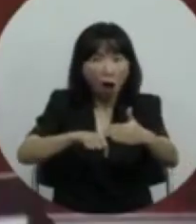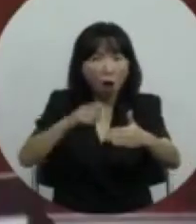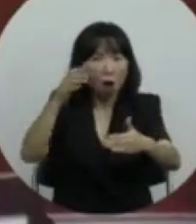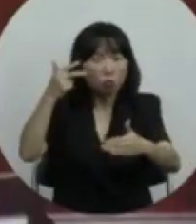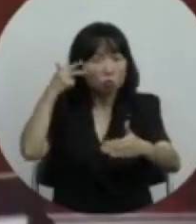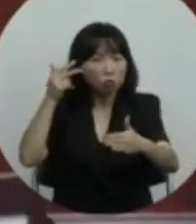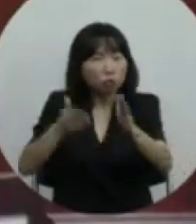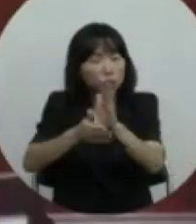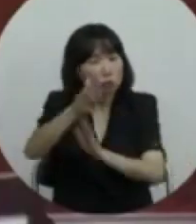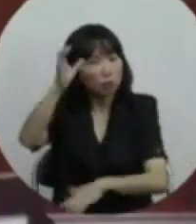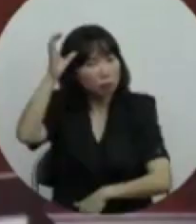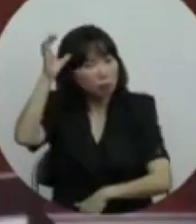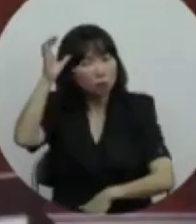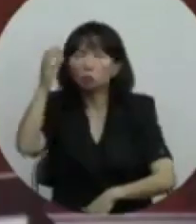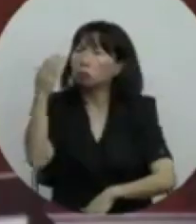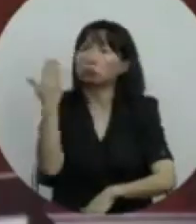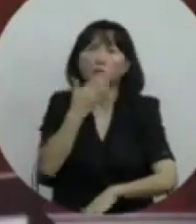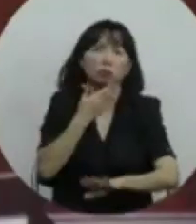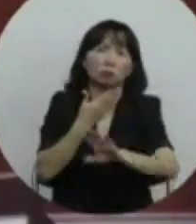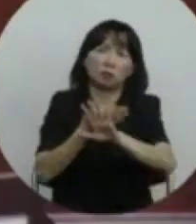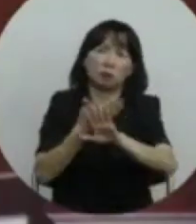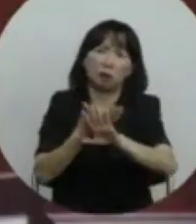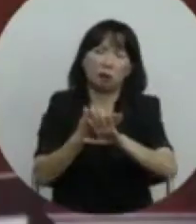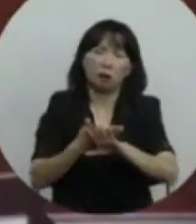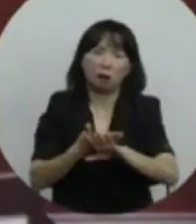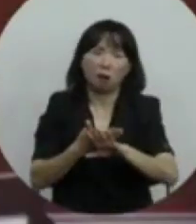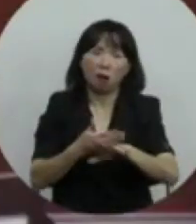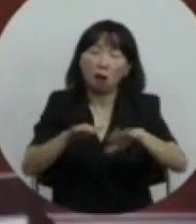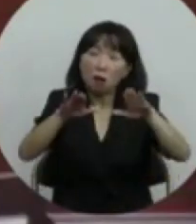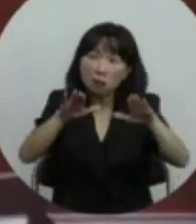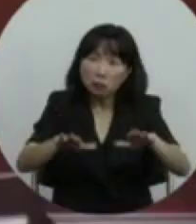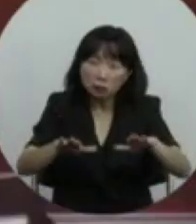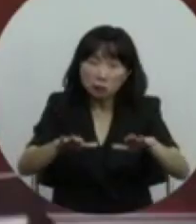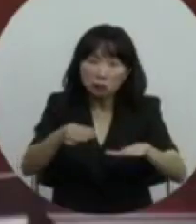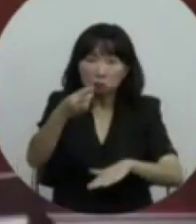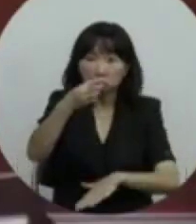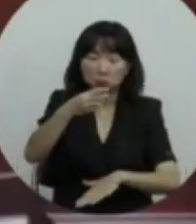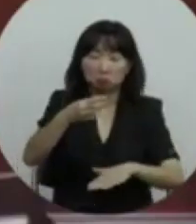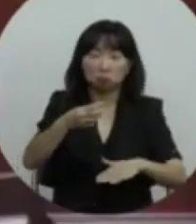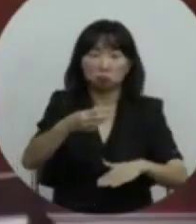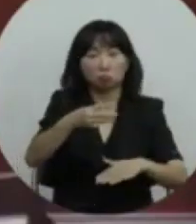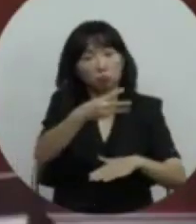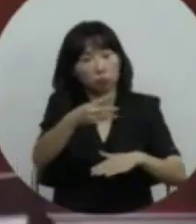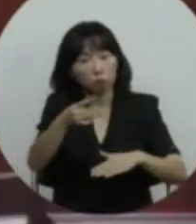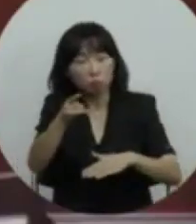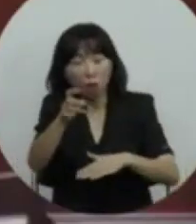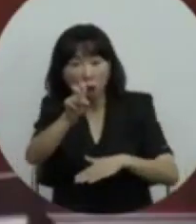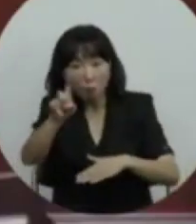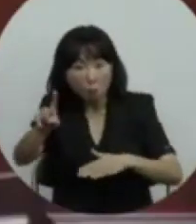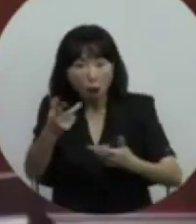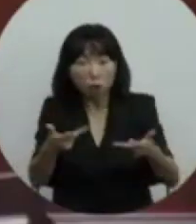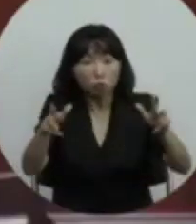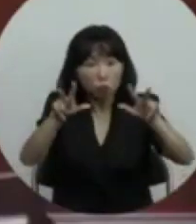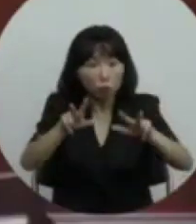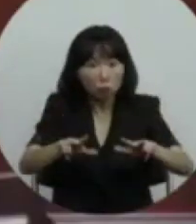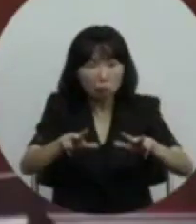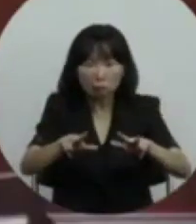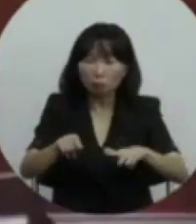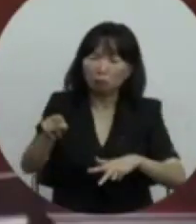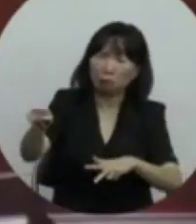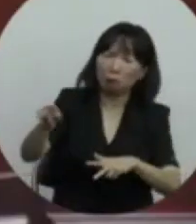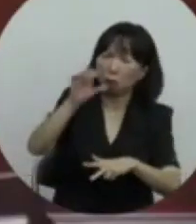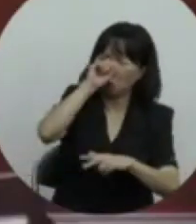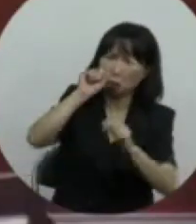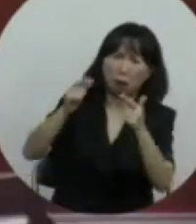것과 전혀 다릅니다. 현재 테마파크라는 이곳은 시민들에게 깊이 시설로